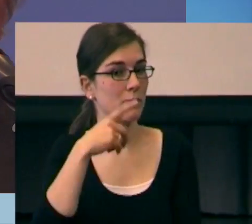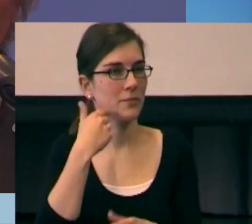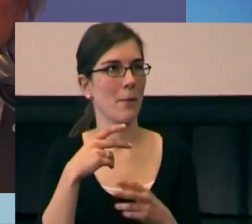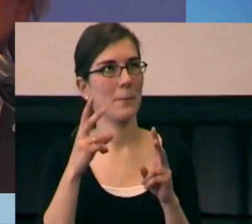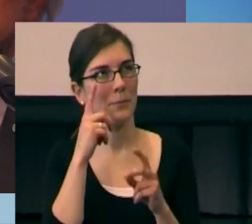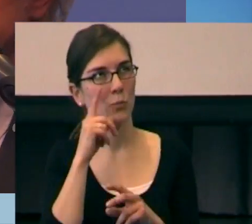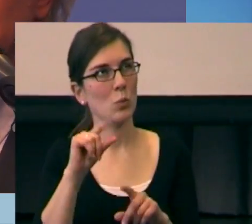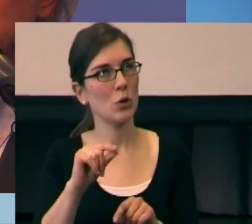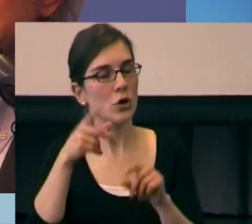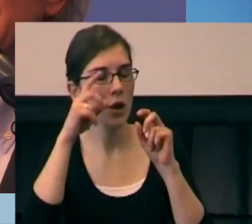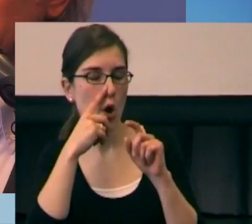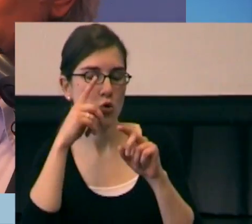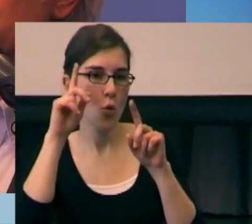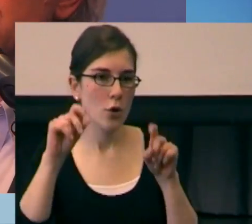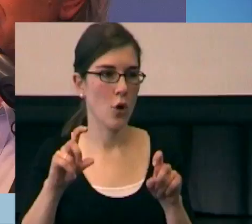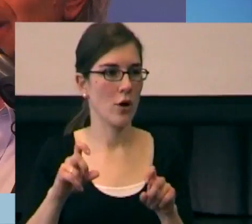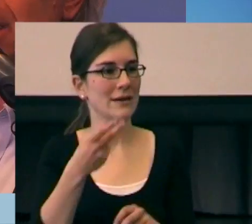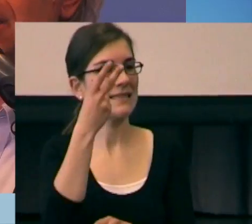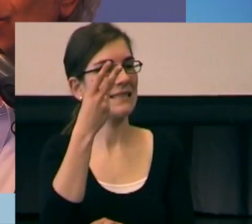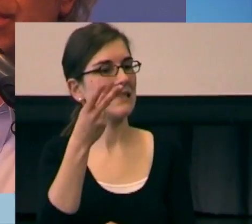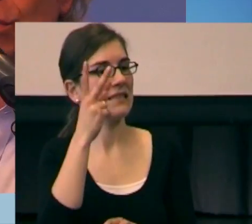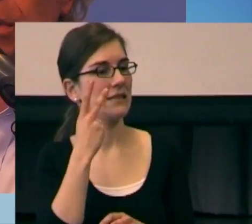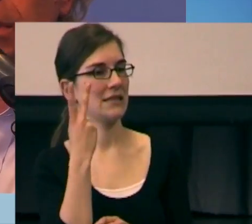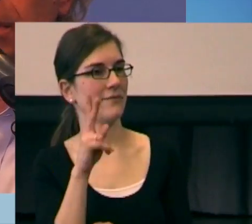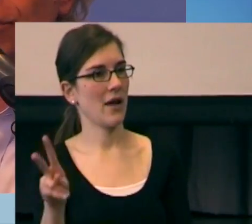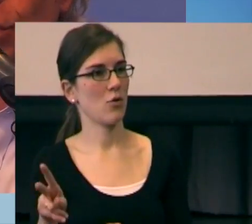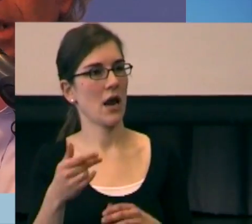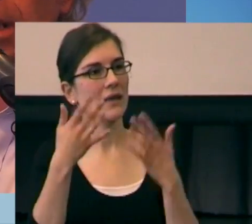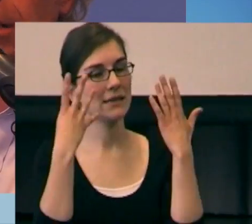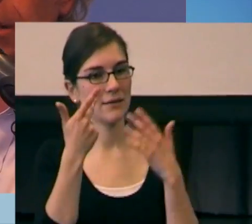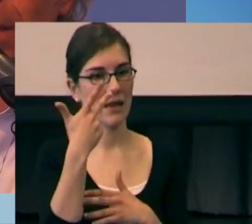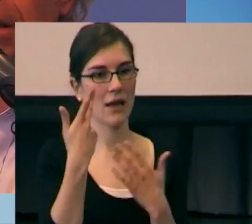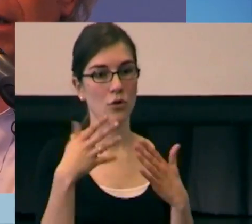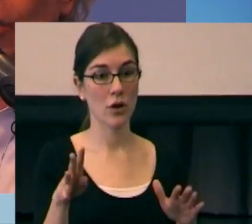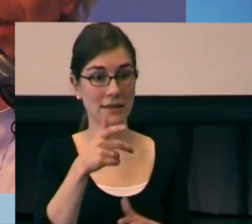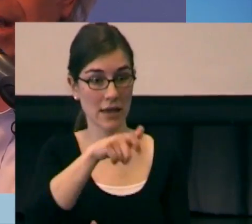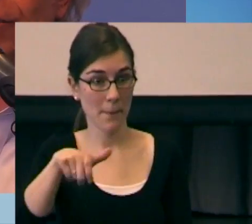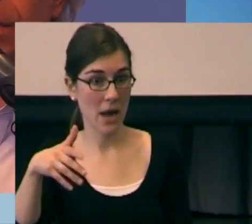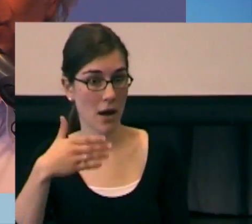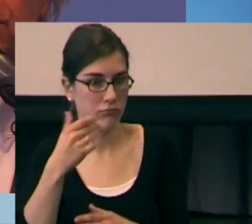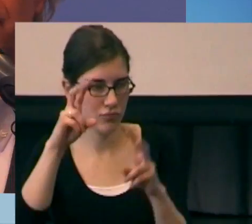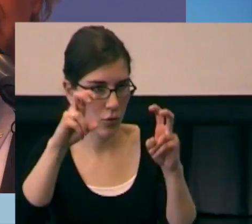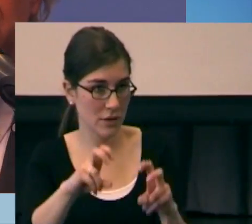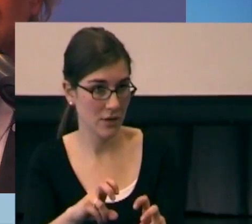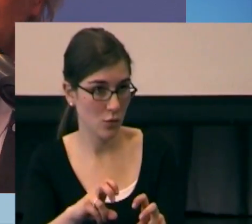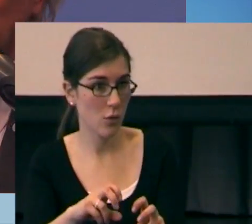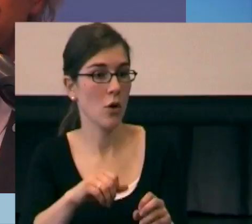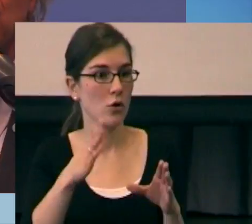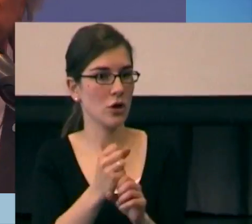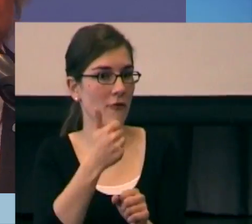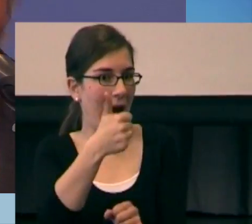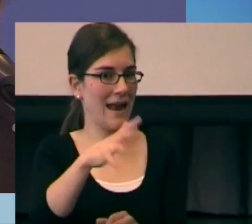nur noch in Anführungszeichen 293 Männer untersuchen, früher kennen, um einen vor dem Tod zu bewahren,